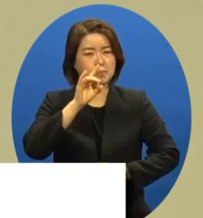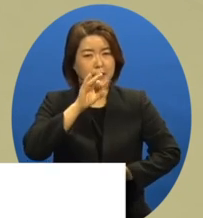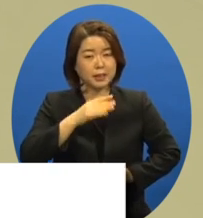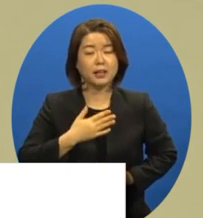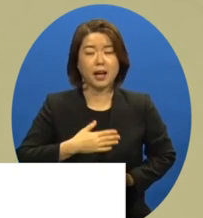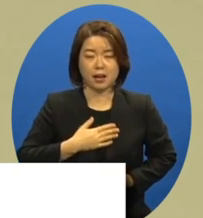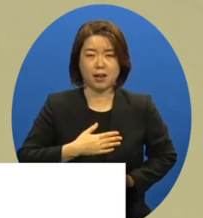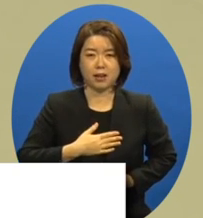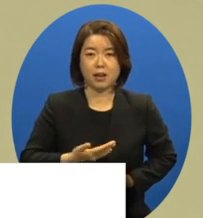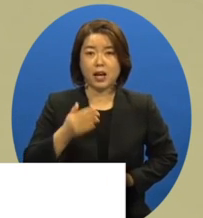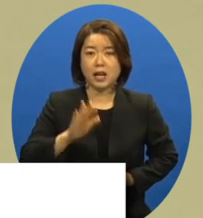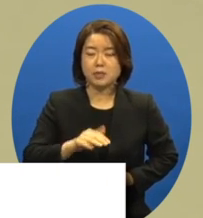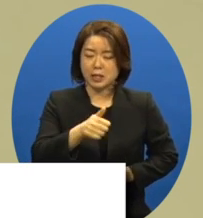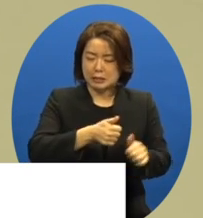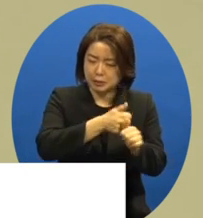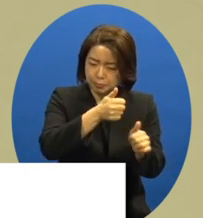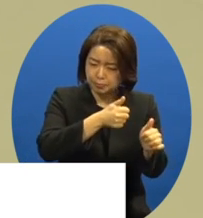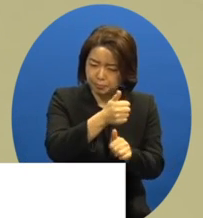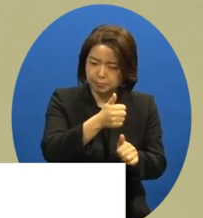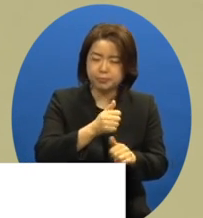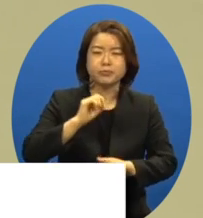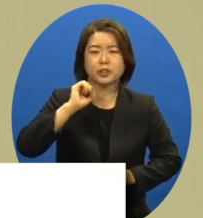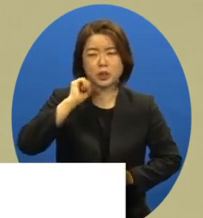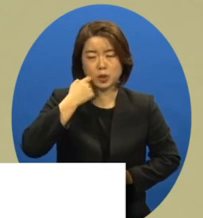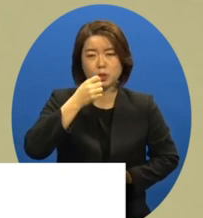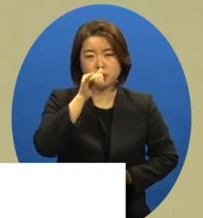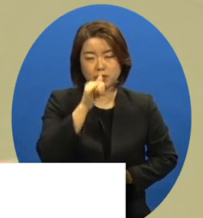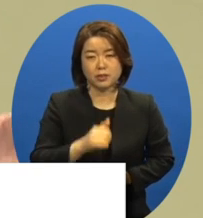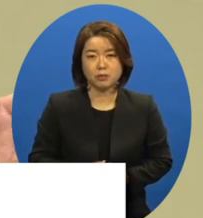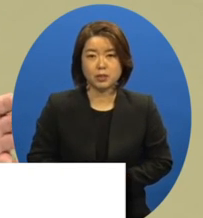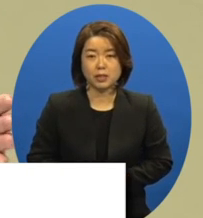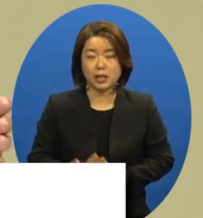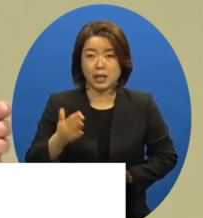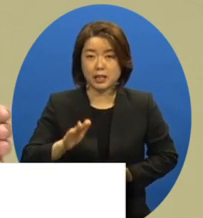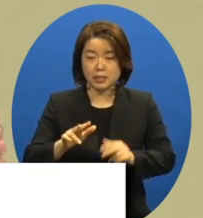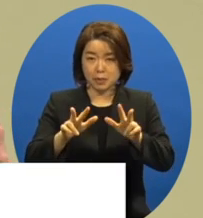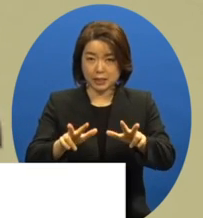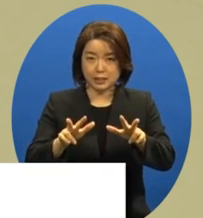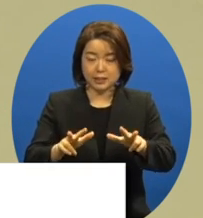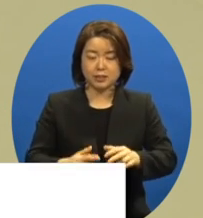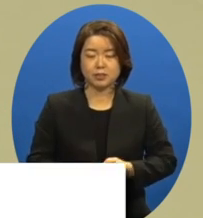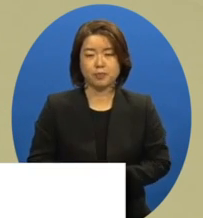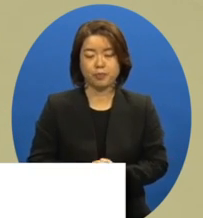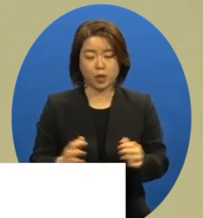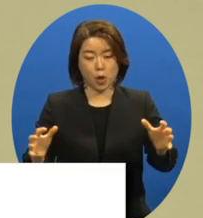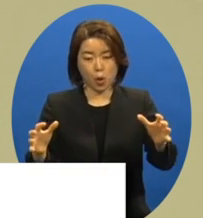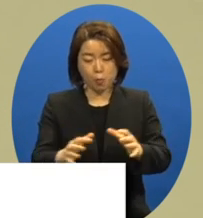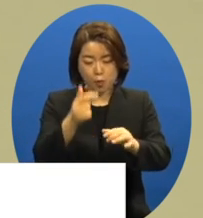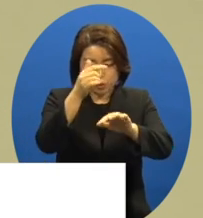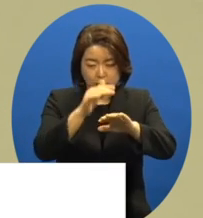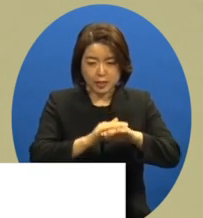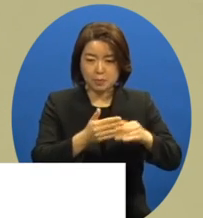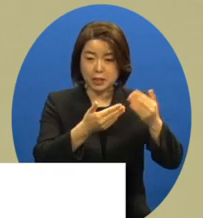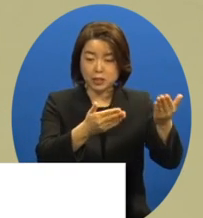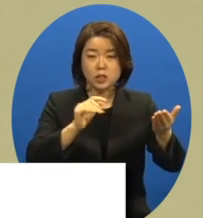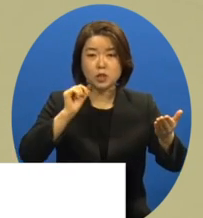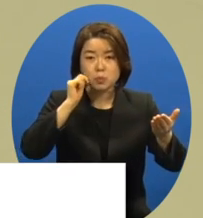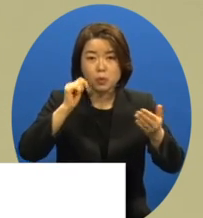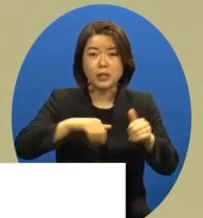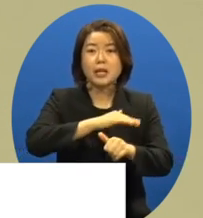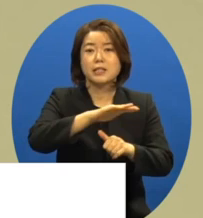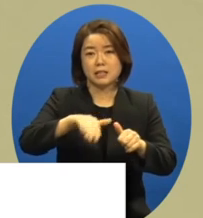있지만 그동안에 극복하기가 참 어려웠습니다. 그러나 지금 모여서 예배할 수 없는 상황이